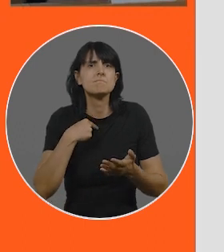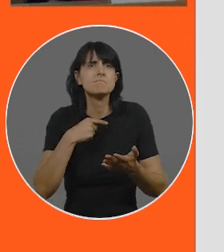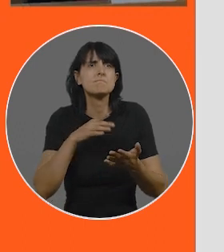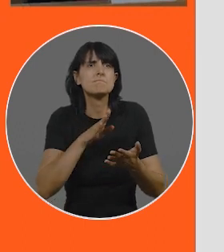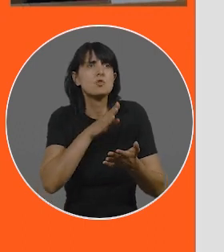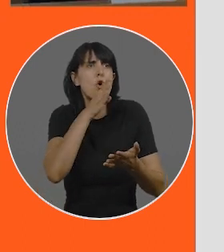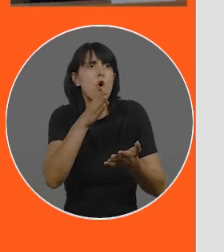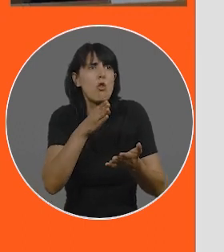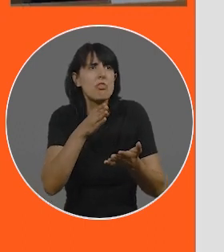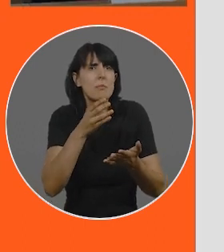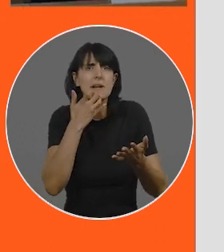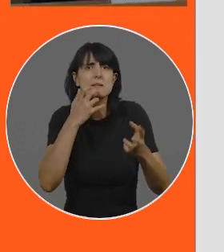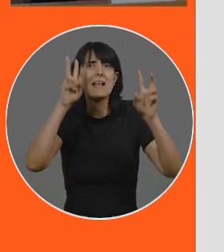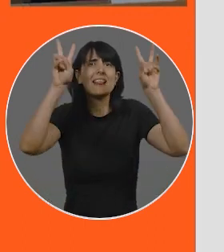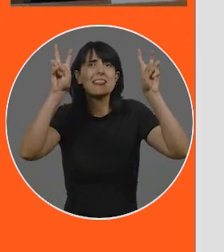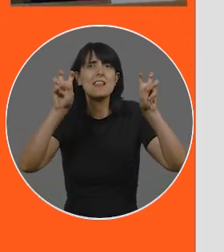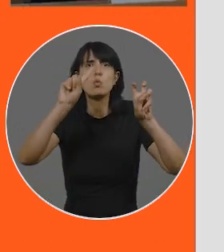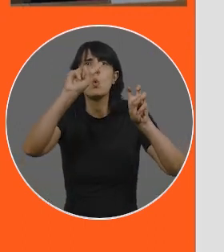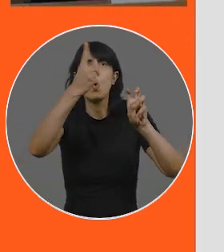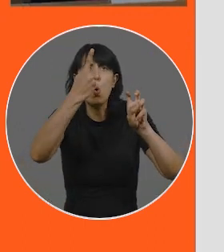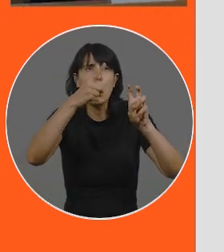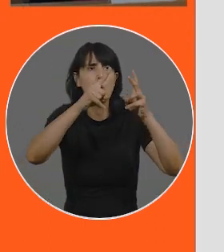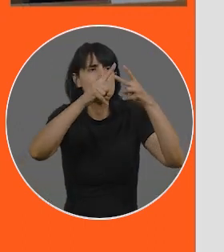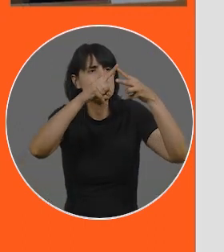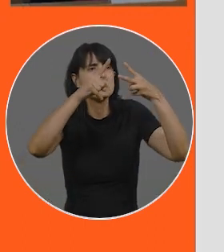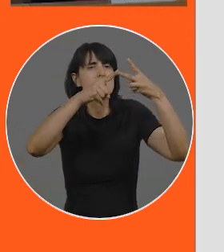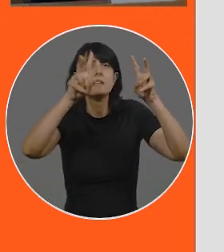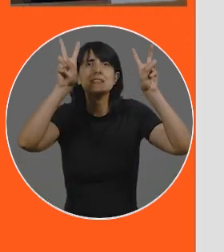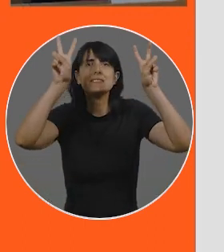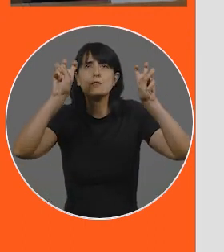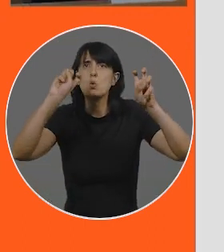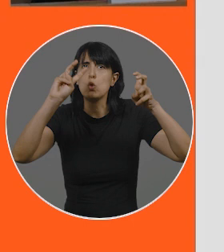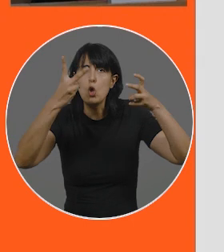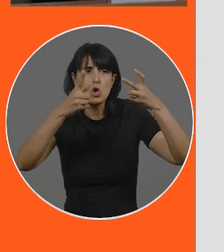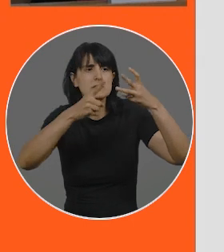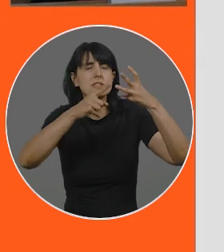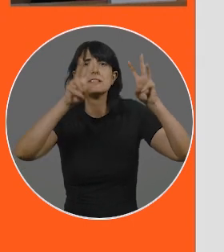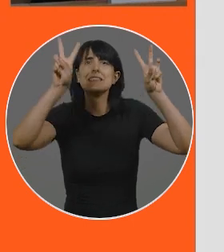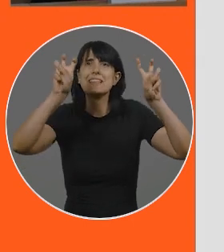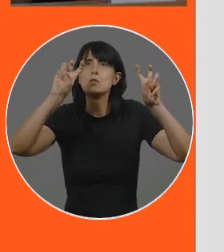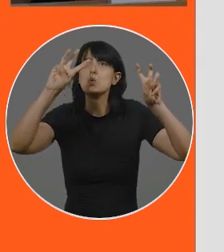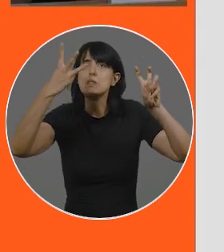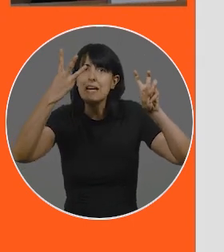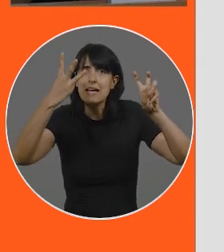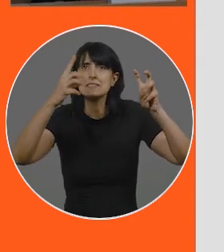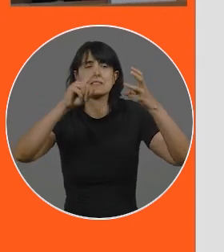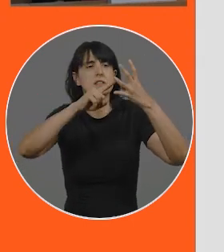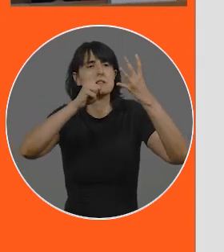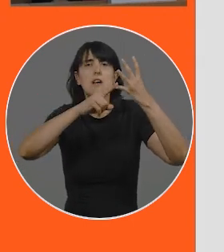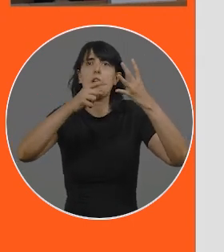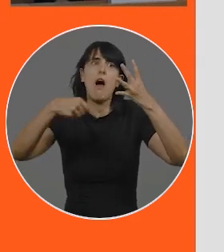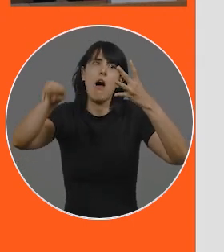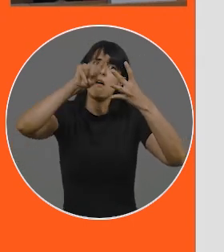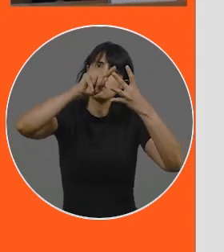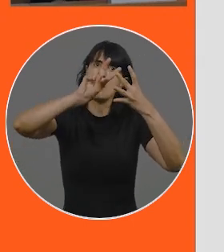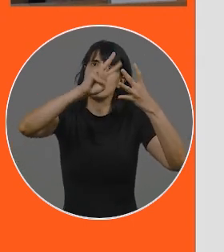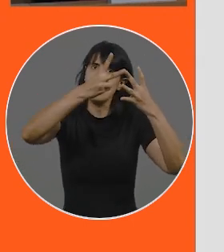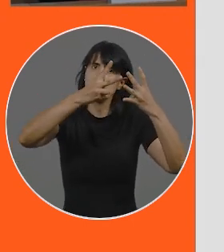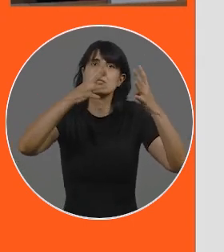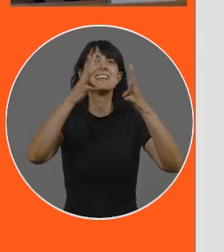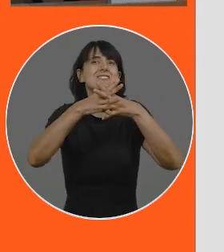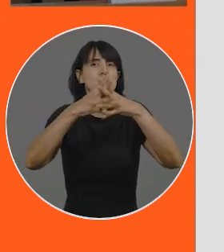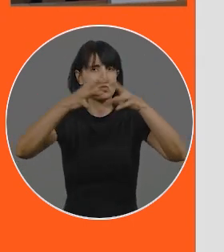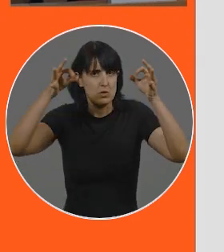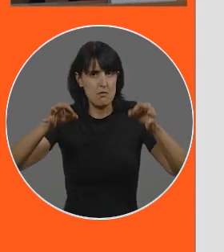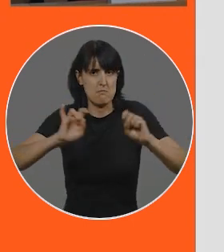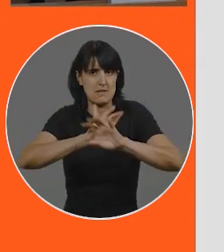Que sàpigui per on vaig, que sàpigui que el títol 1 i després hi ha un títol 2 i després hi ha un títol 3 i després hi ha un altre títol 3 i després torno al 2, no?